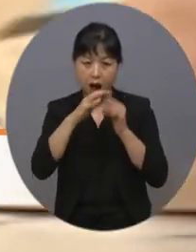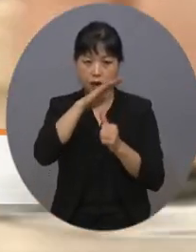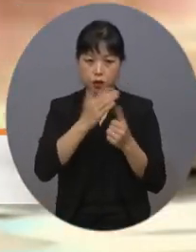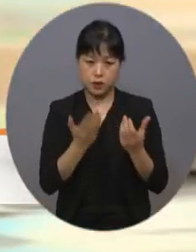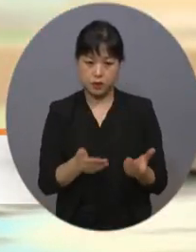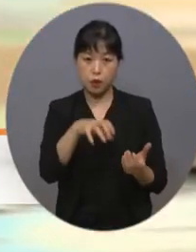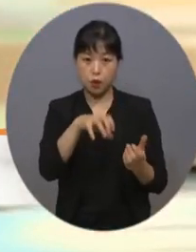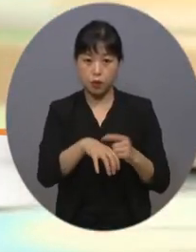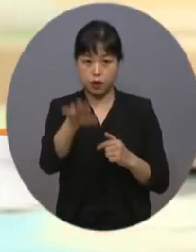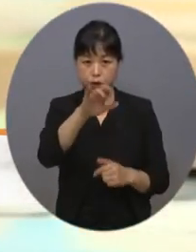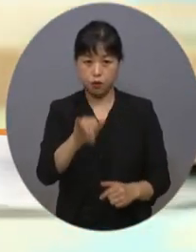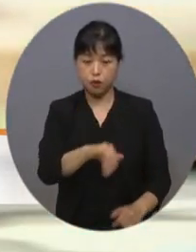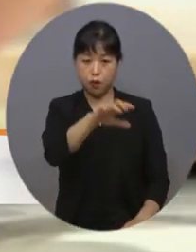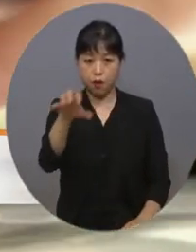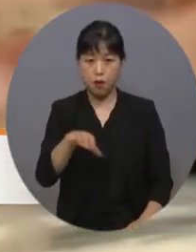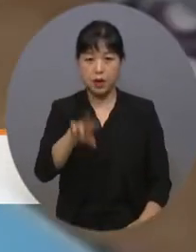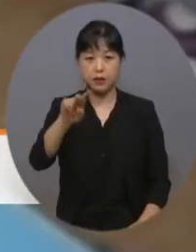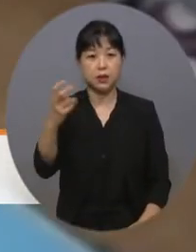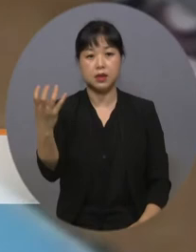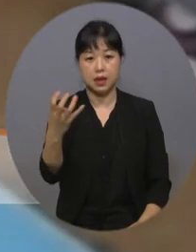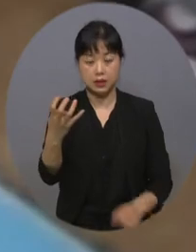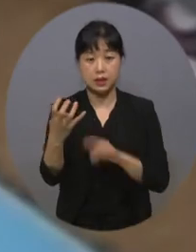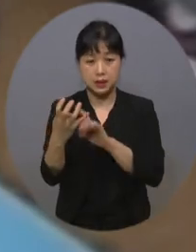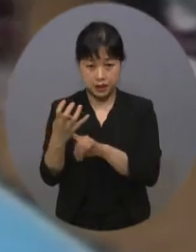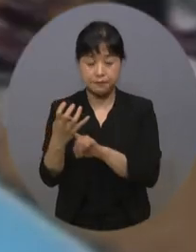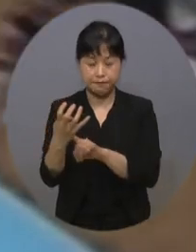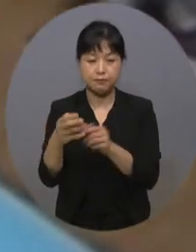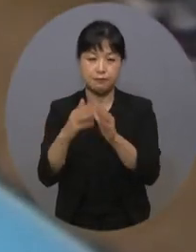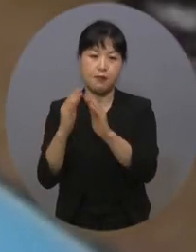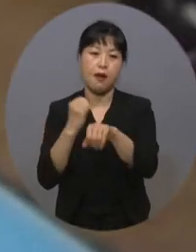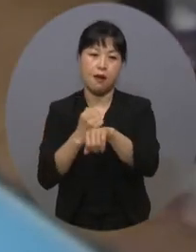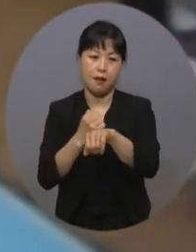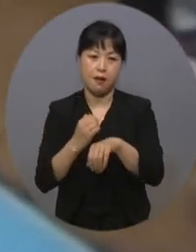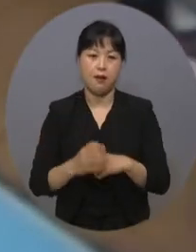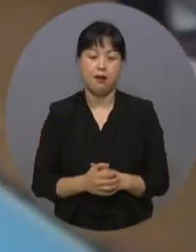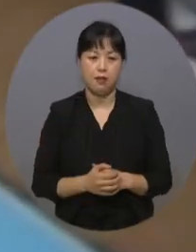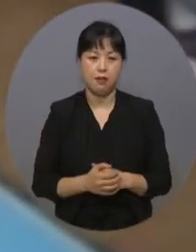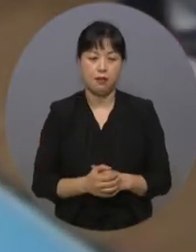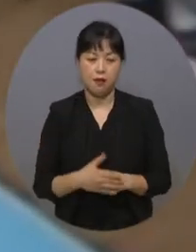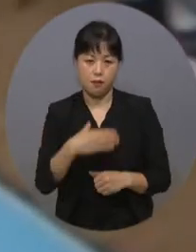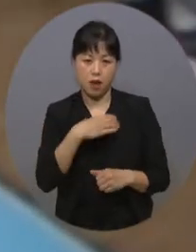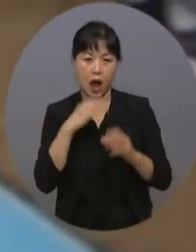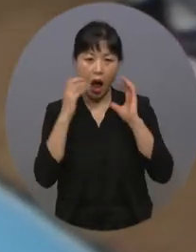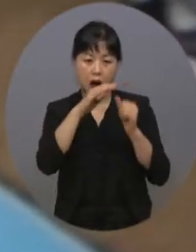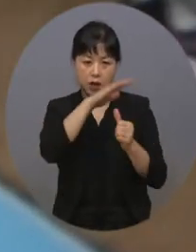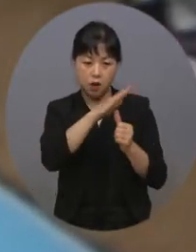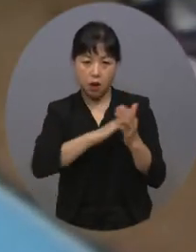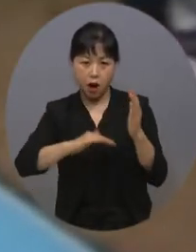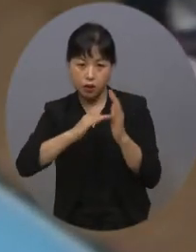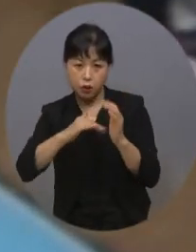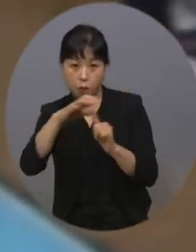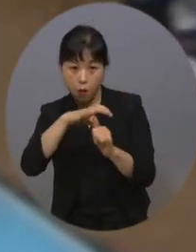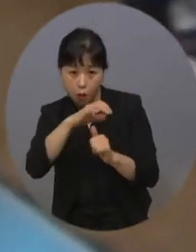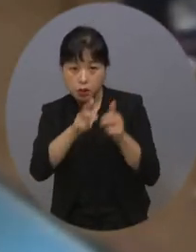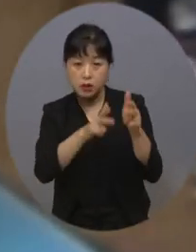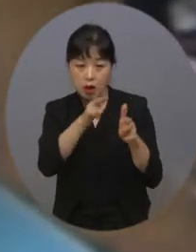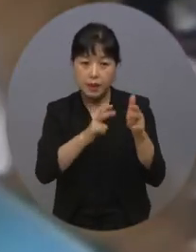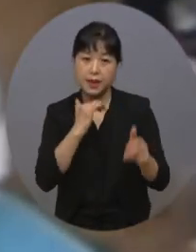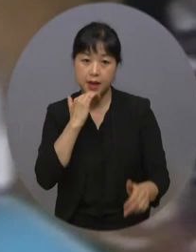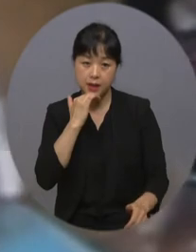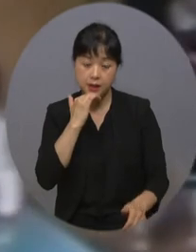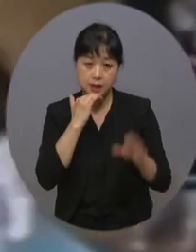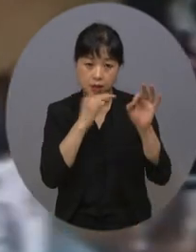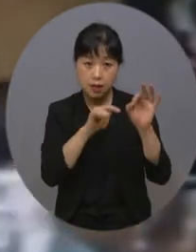전국에 고르게 설치하기로 했습니다 또 위기 아동 가정 보 호 사업의 대상 아동 연령을 0세부터